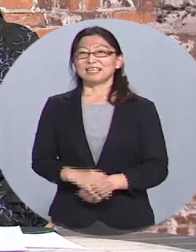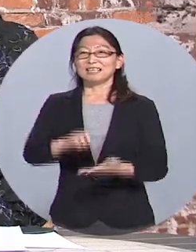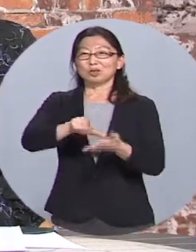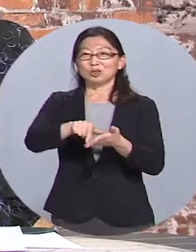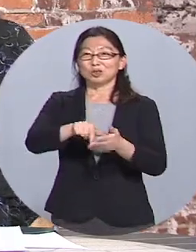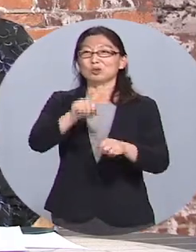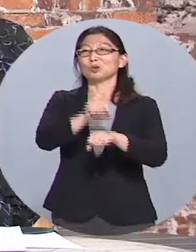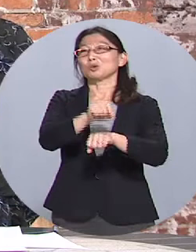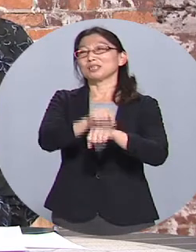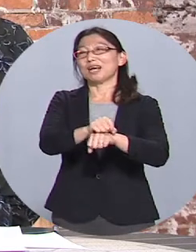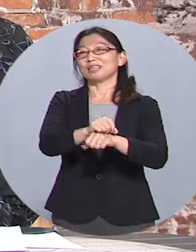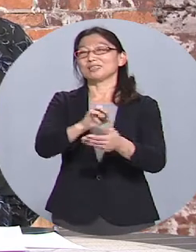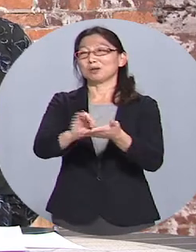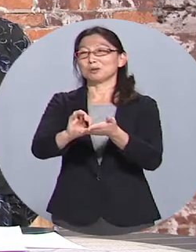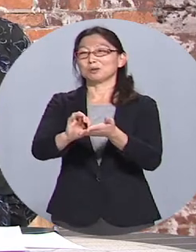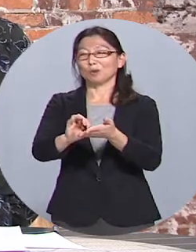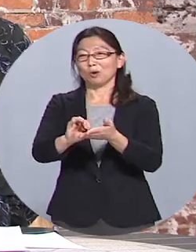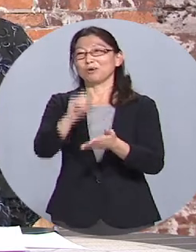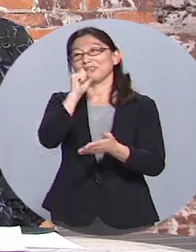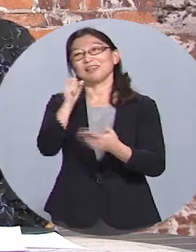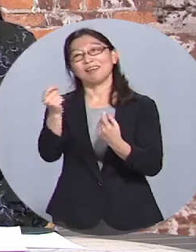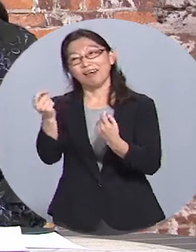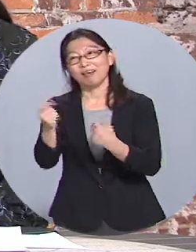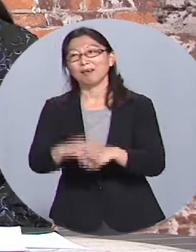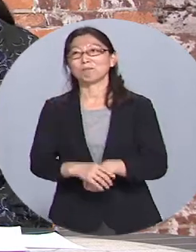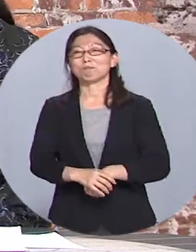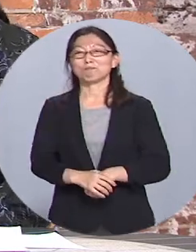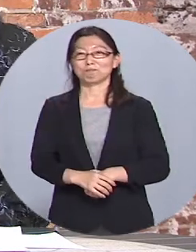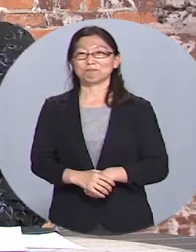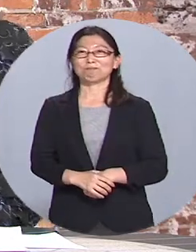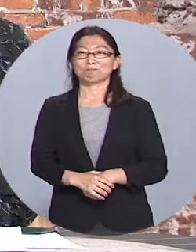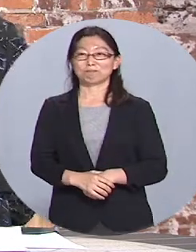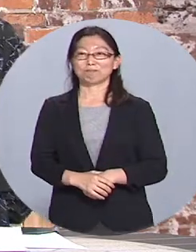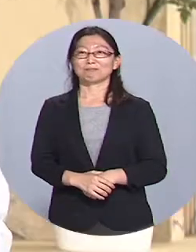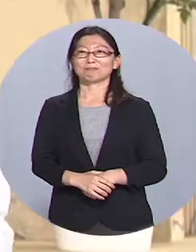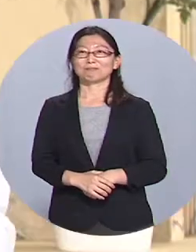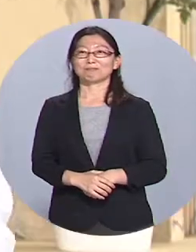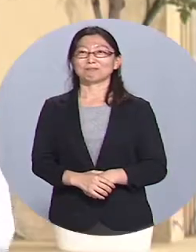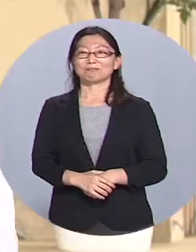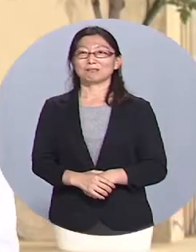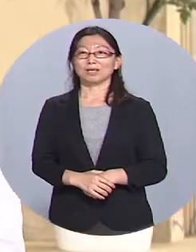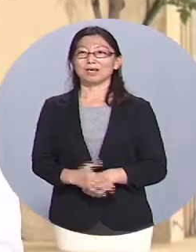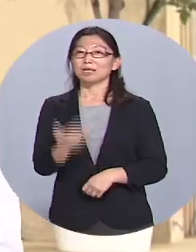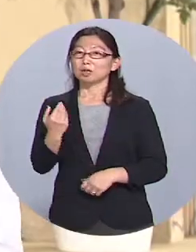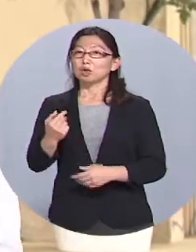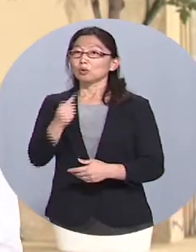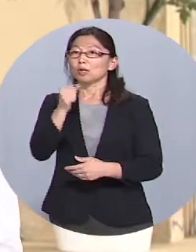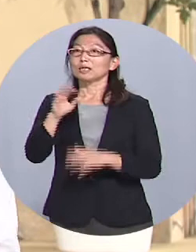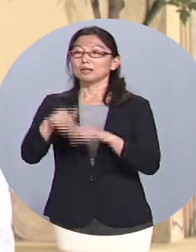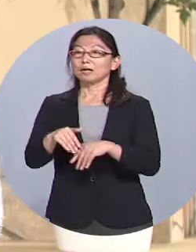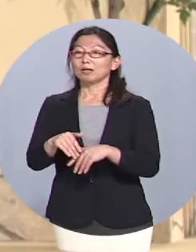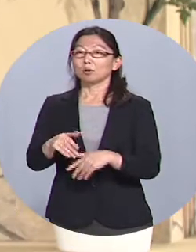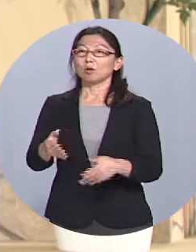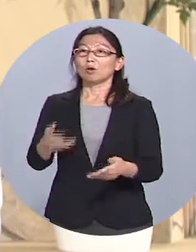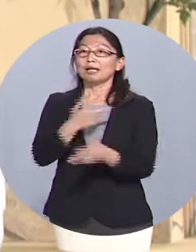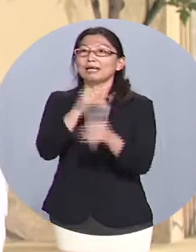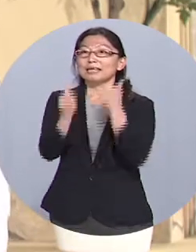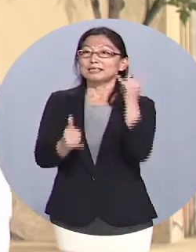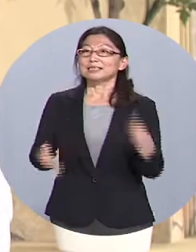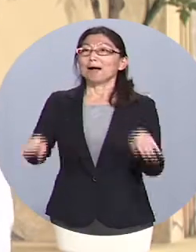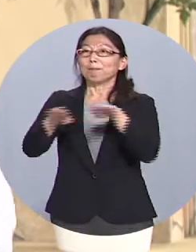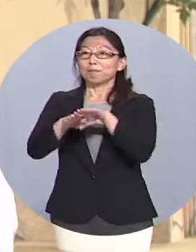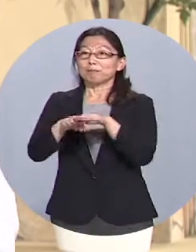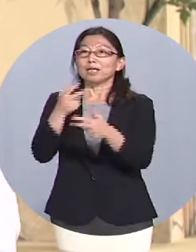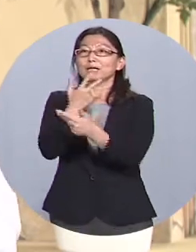産の、ね、食材が多く使われているっていうのもいいことですよね。 で最初にご紹介した学校給食歴史館なんですけども、